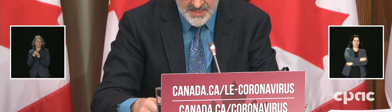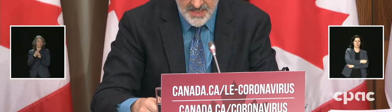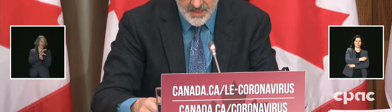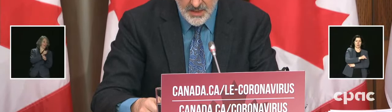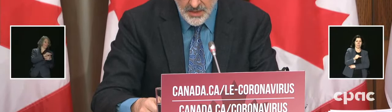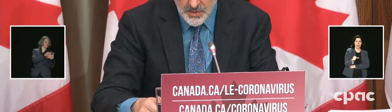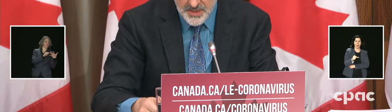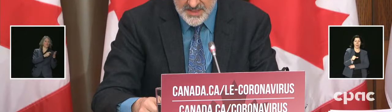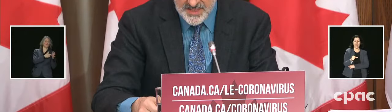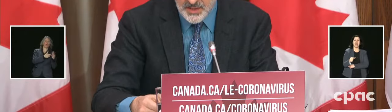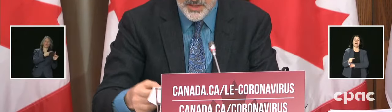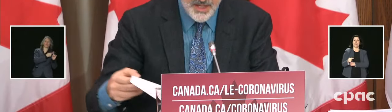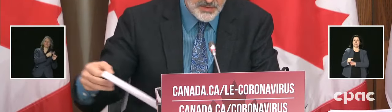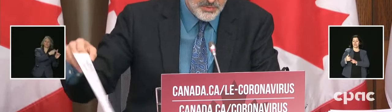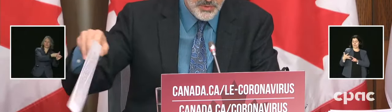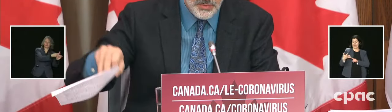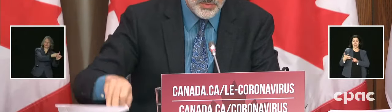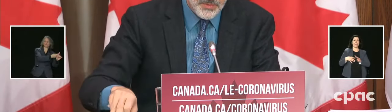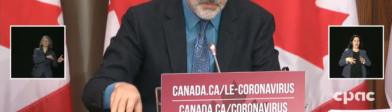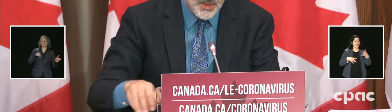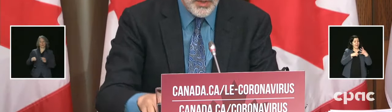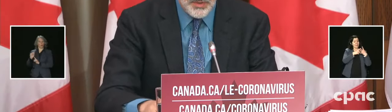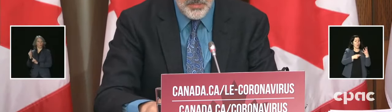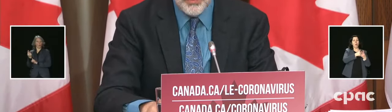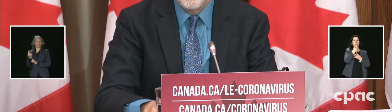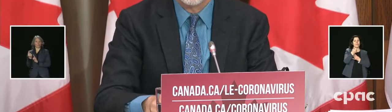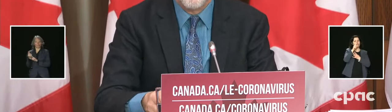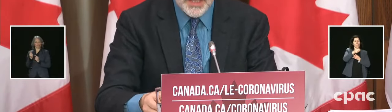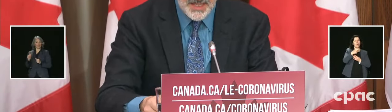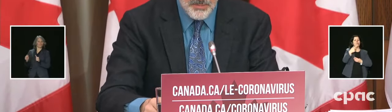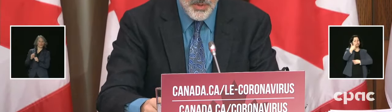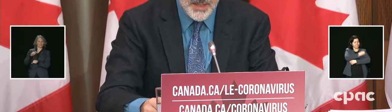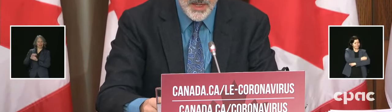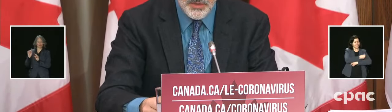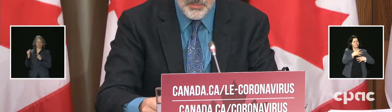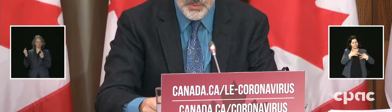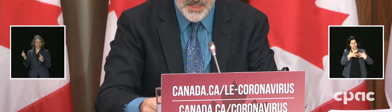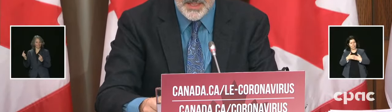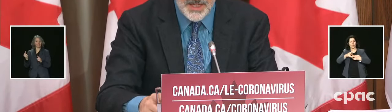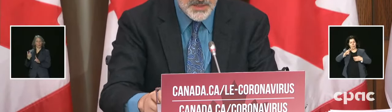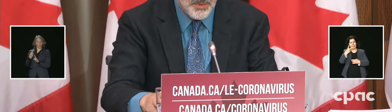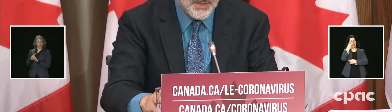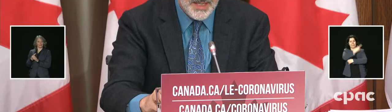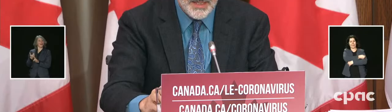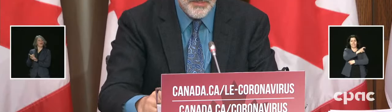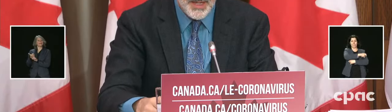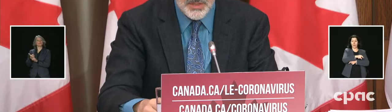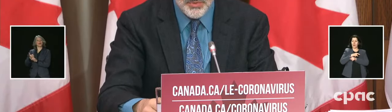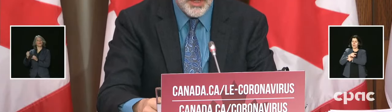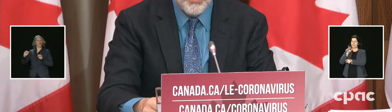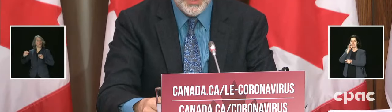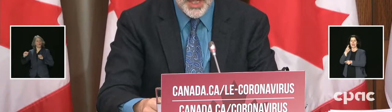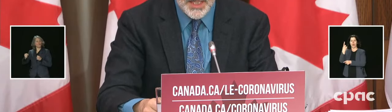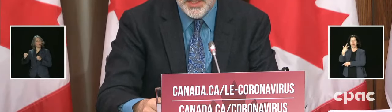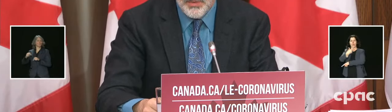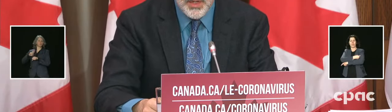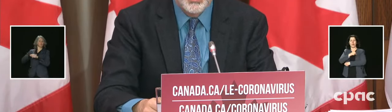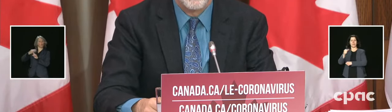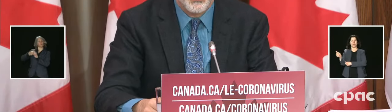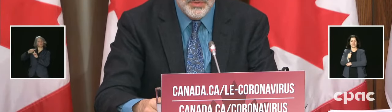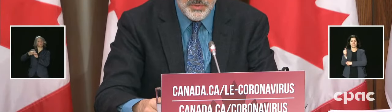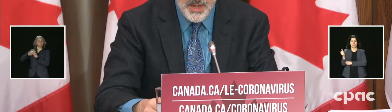autres vaccins autorisés requièrent 2 doses. De plus, ce vaccin peut être entreposé et transporté à des températures de